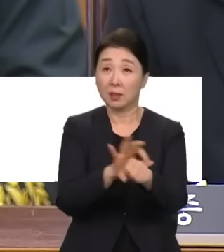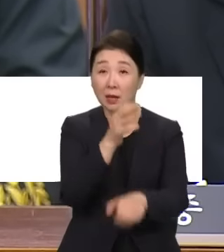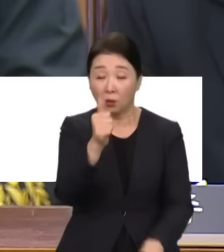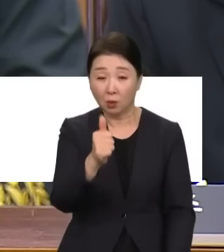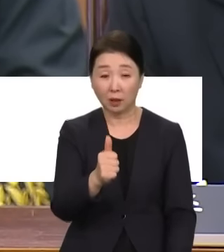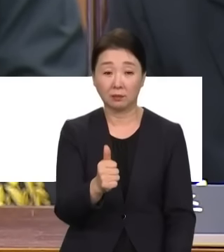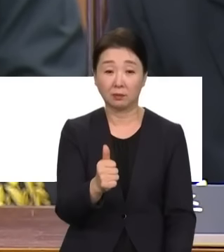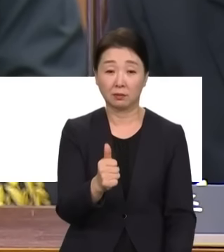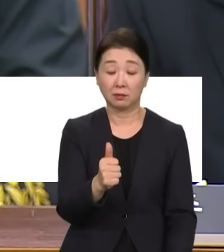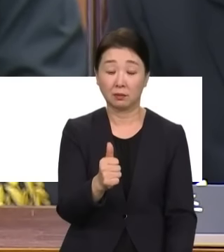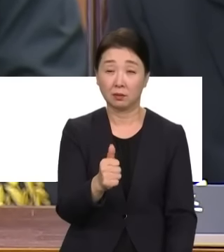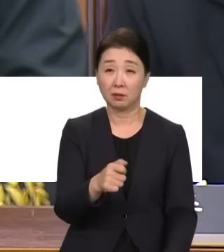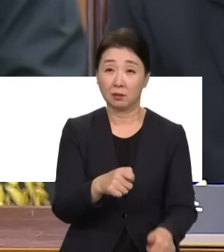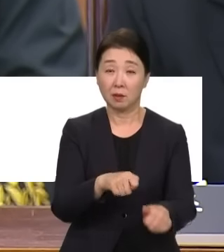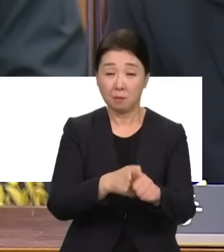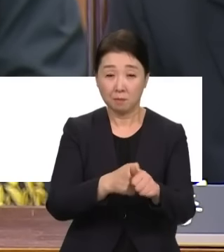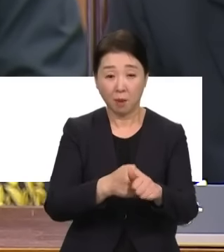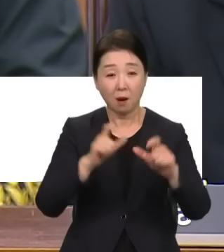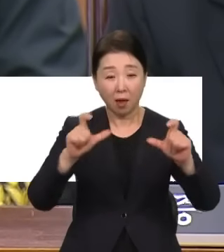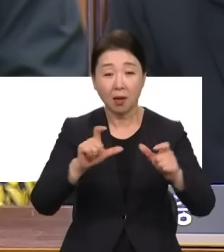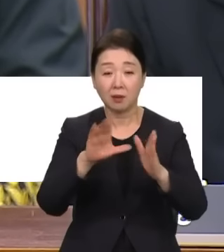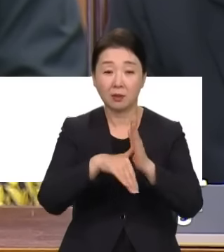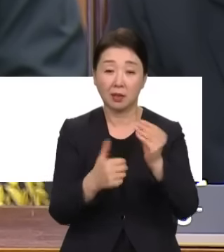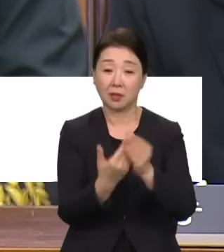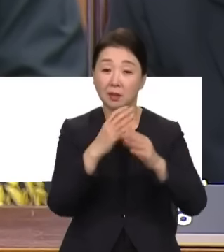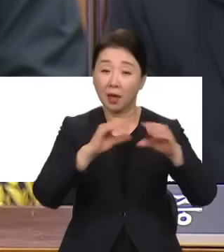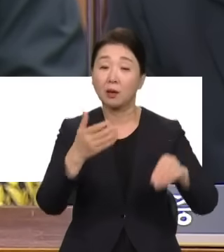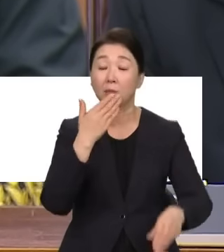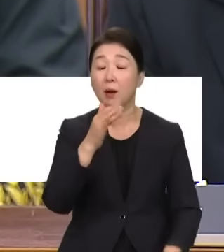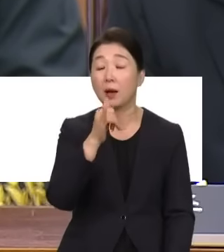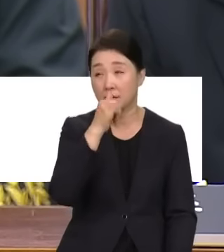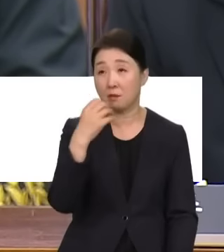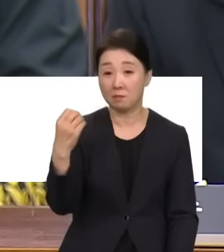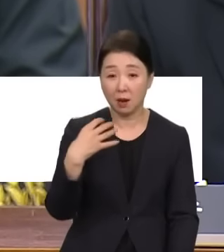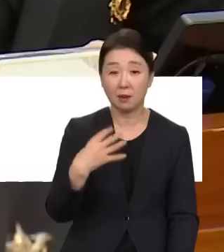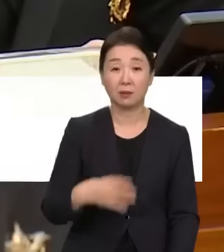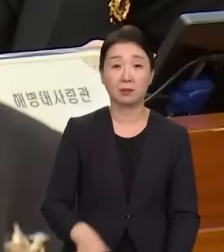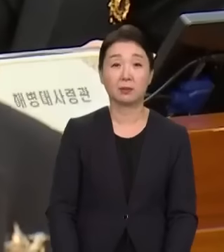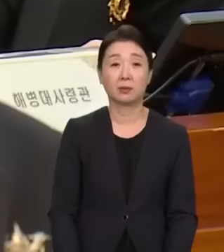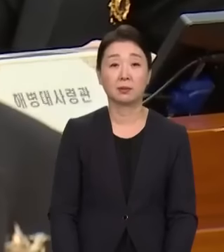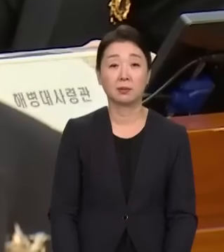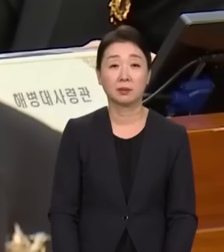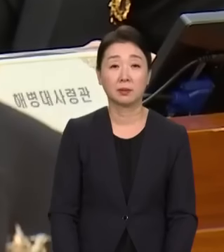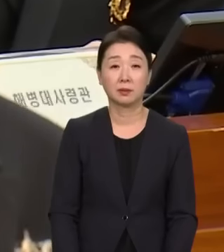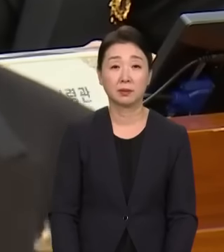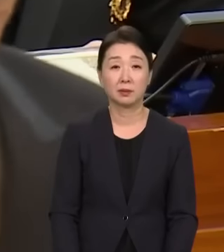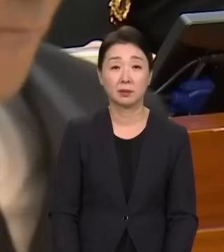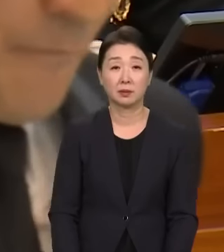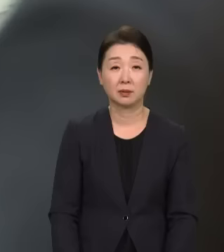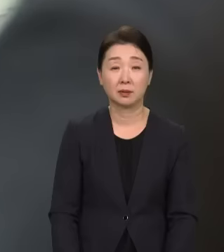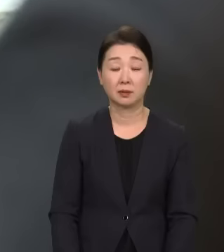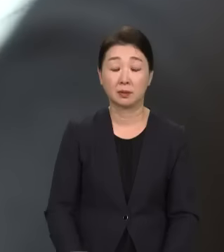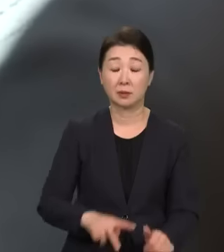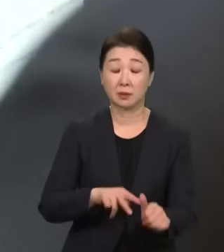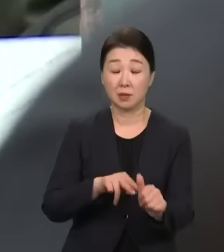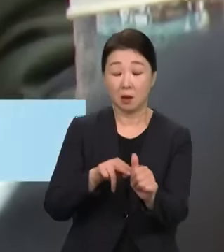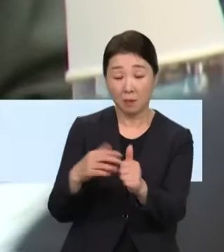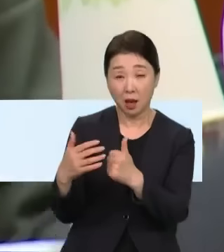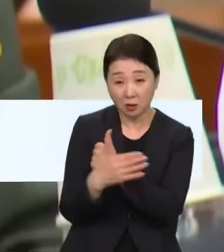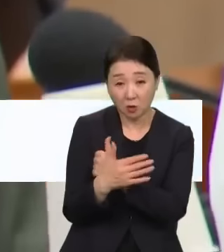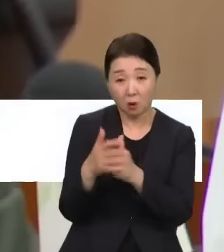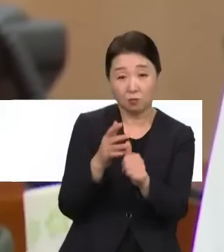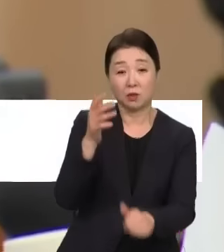이 사태가 진정될 수 있을 것 같다라고 이야기하길래 방첩 부대장의 말을 들은 김계환 해병대